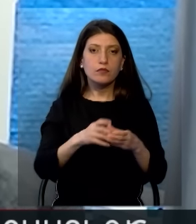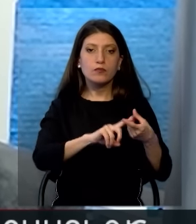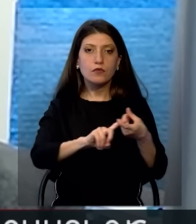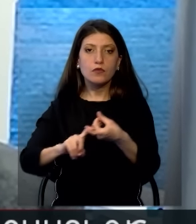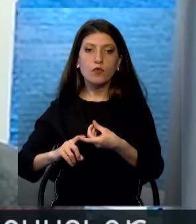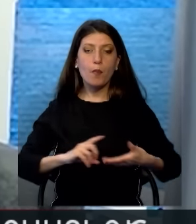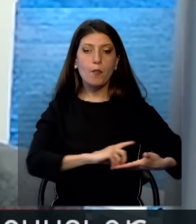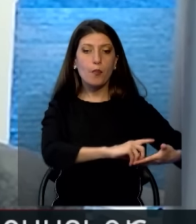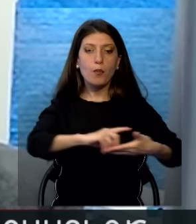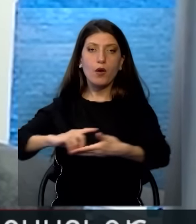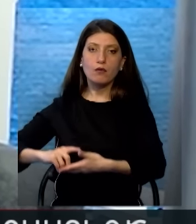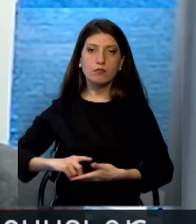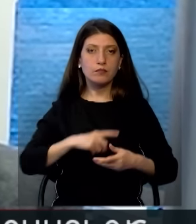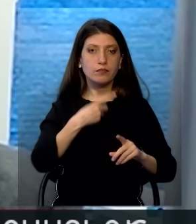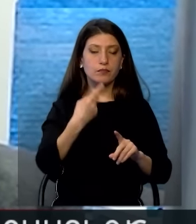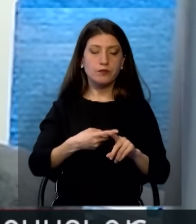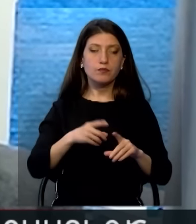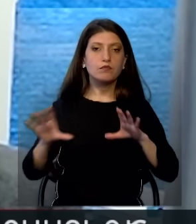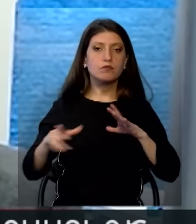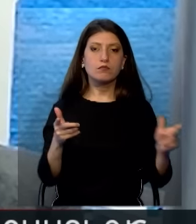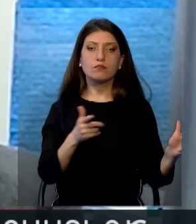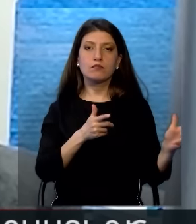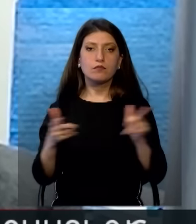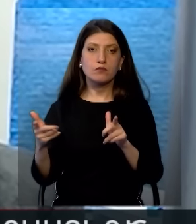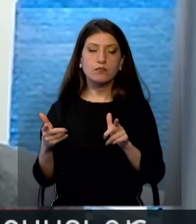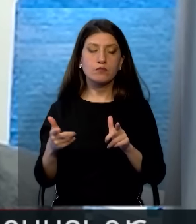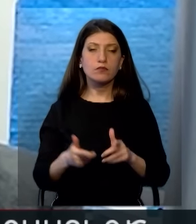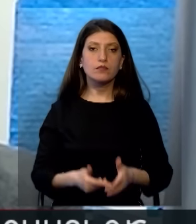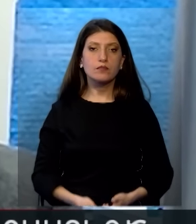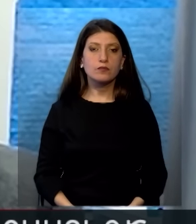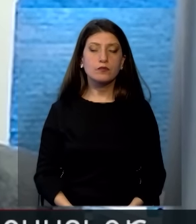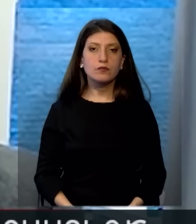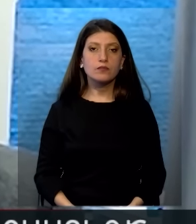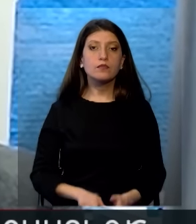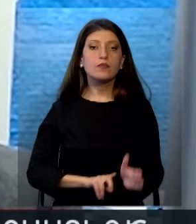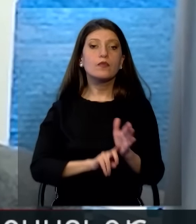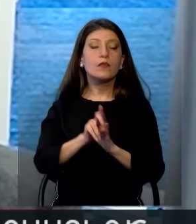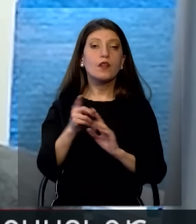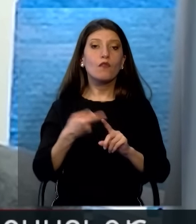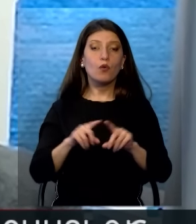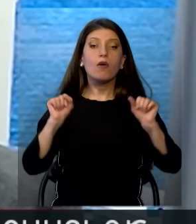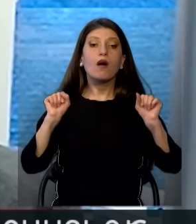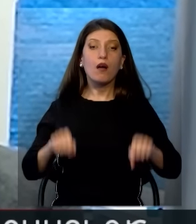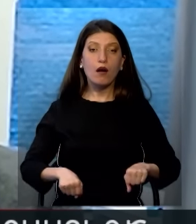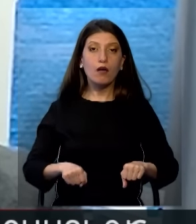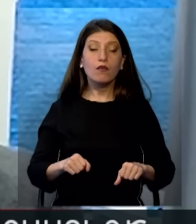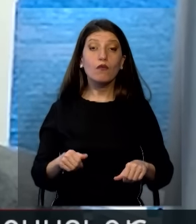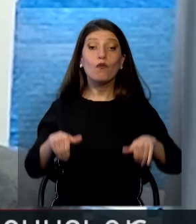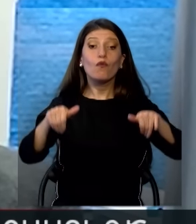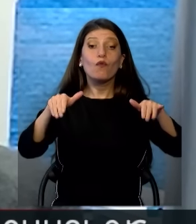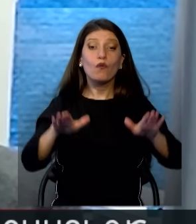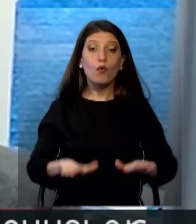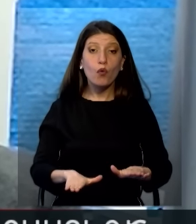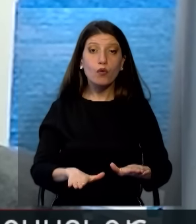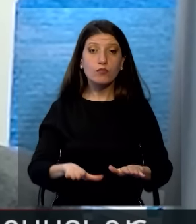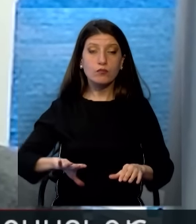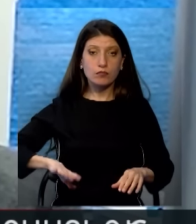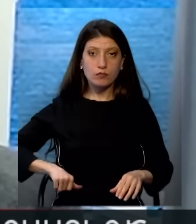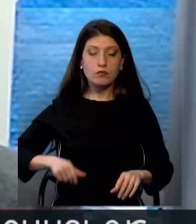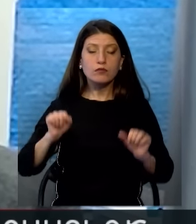կպանակցին, և նաև պատրաստել ենթահողը, որպեսի կարելի էլ երբ որ որոշումներ պիտի առնվին,